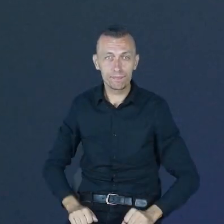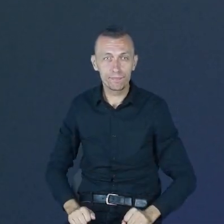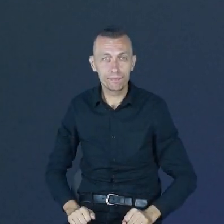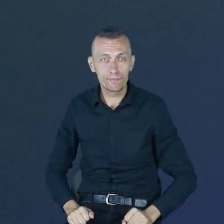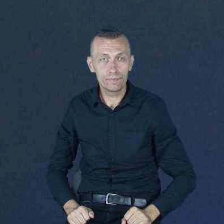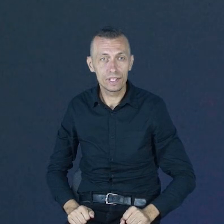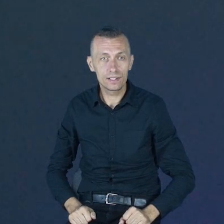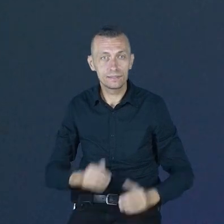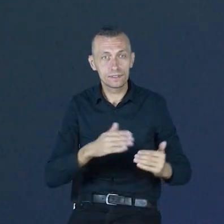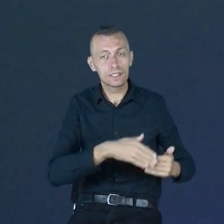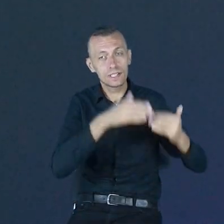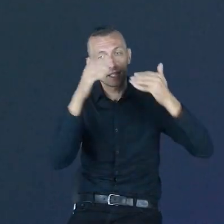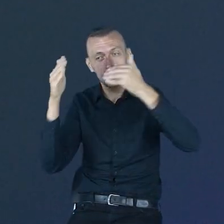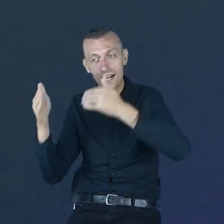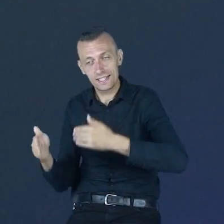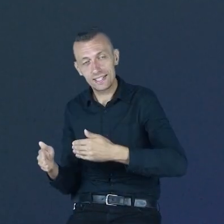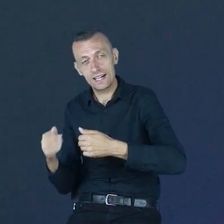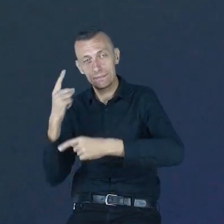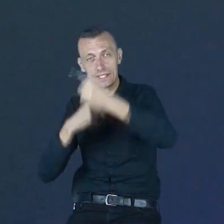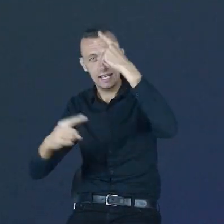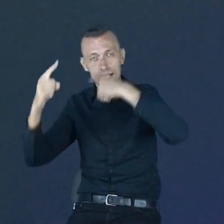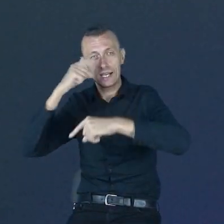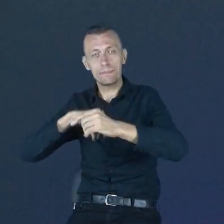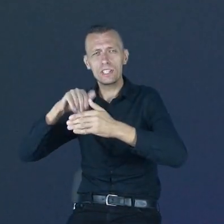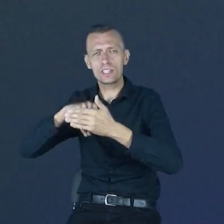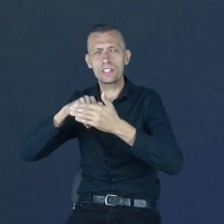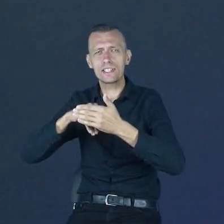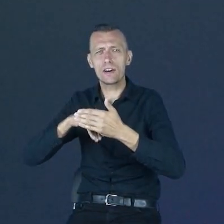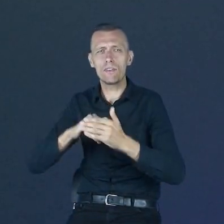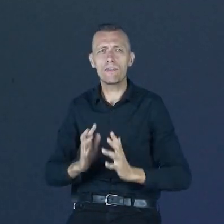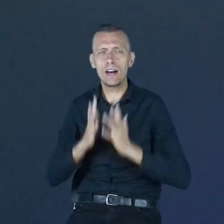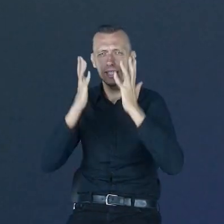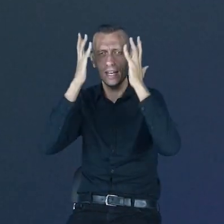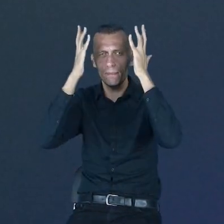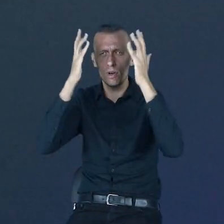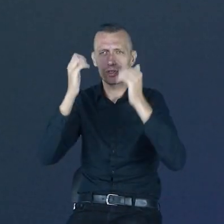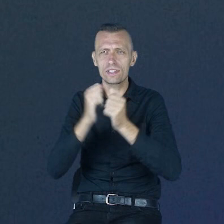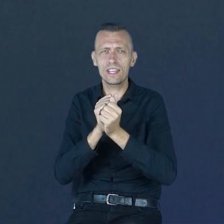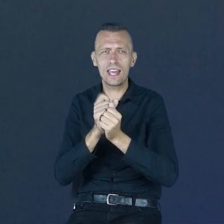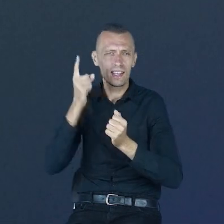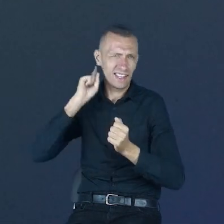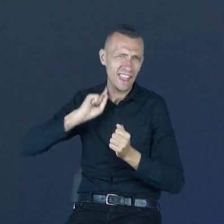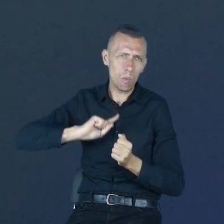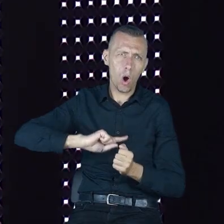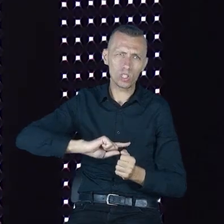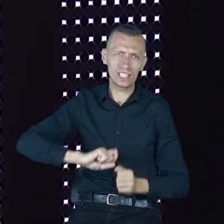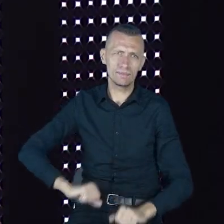dla kolejnych myśli, postaw, reakcji, działań, a także nawyków, które